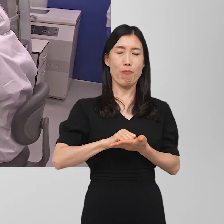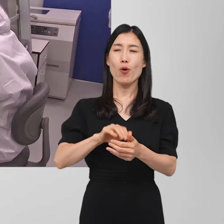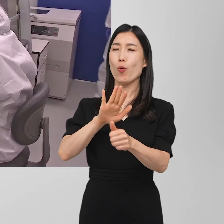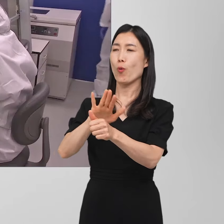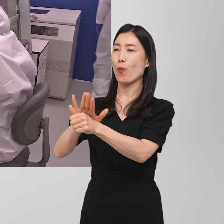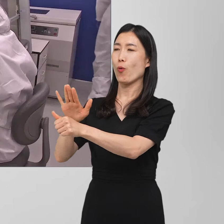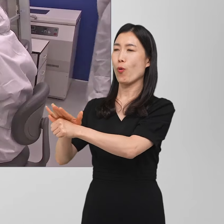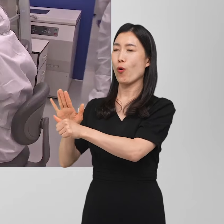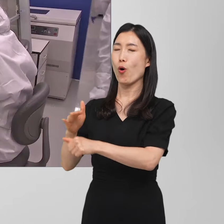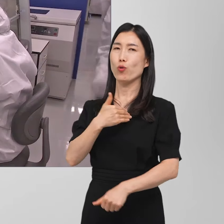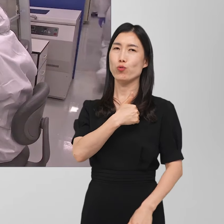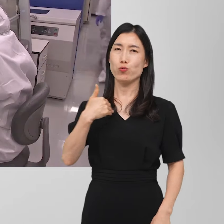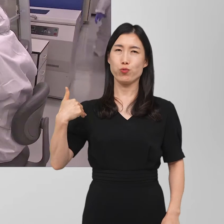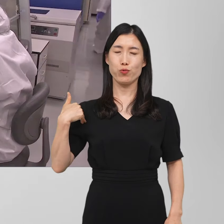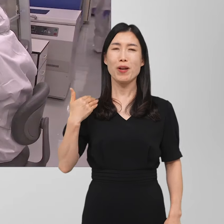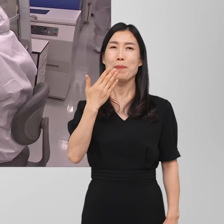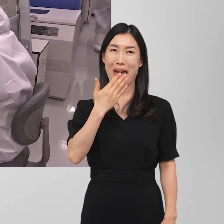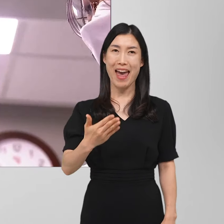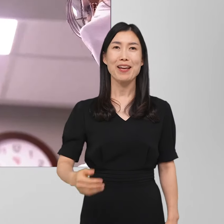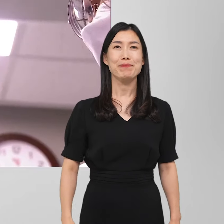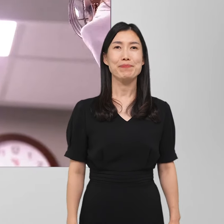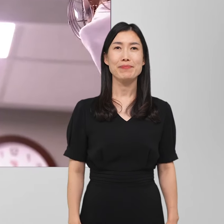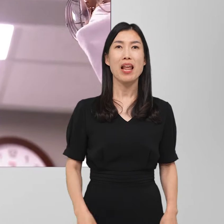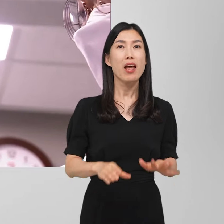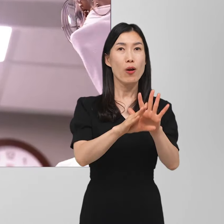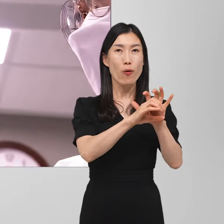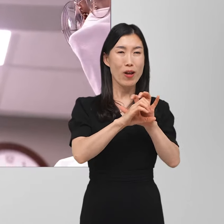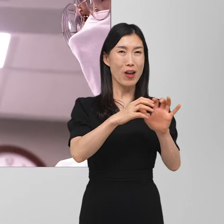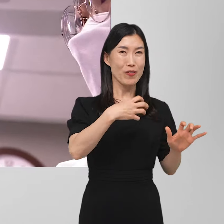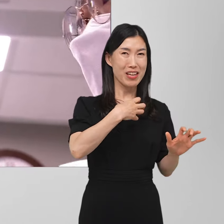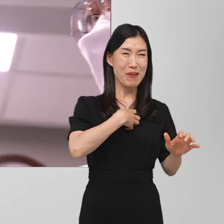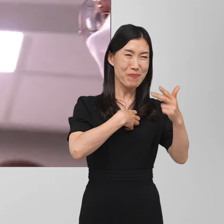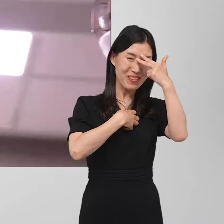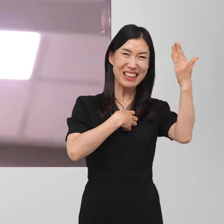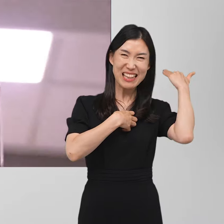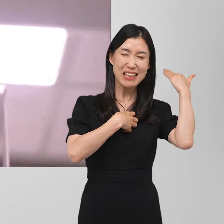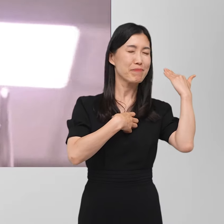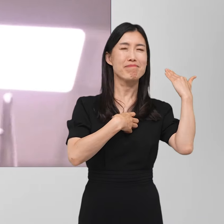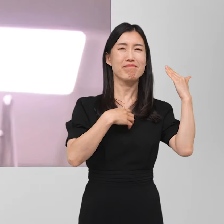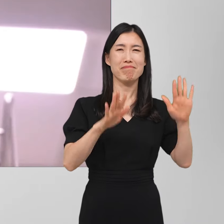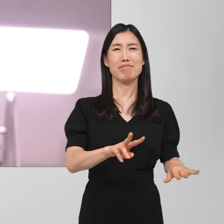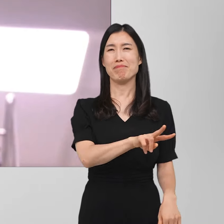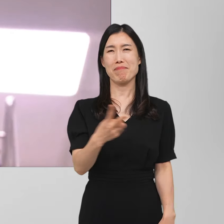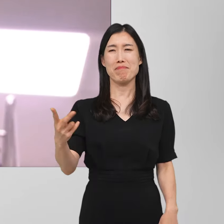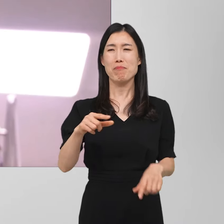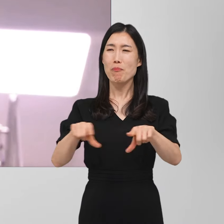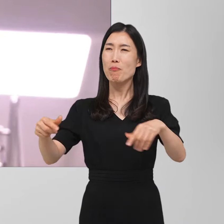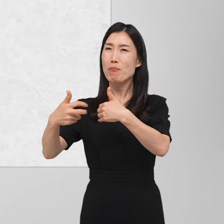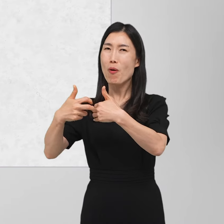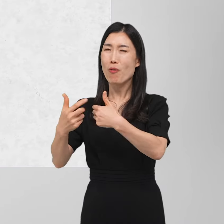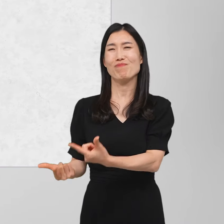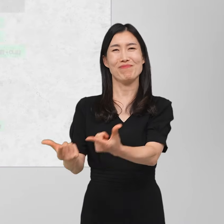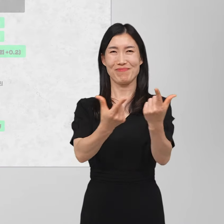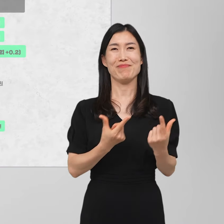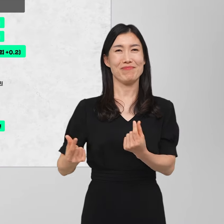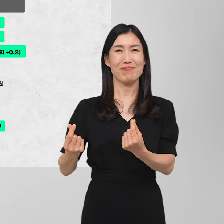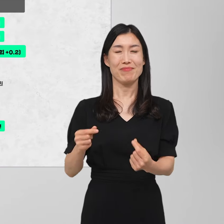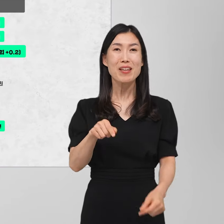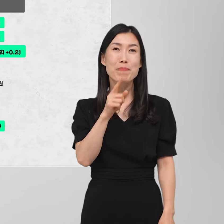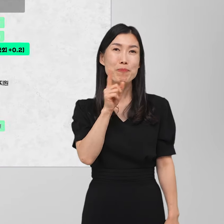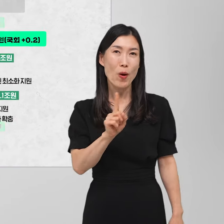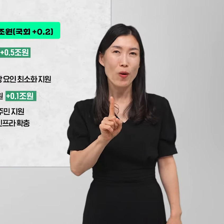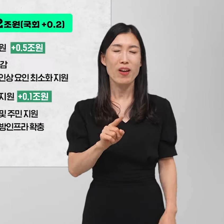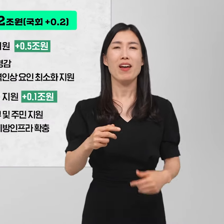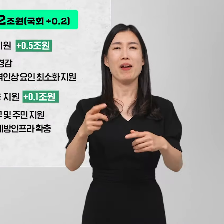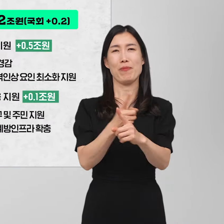하거나 치료제나 백신을 개발하는 감염병 연구 쪽에 예산 지원을 할 예정입니다. 세 번째로